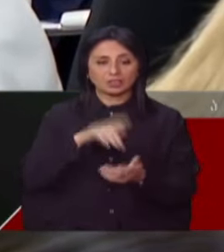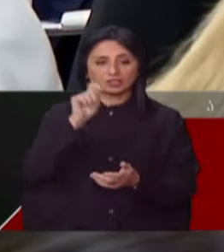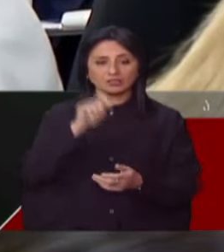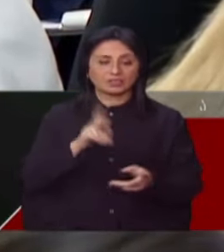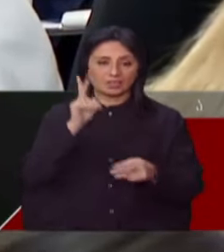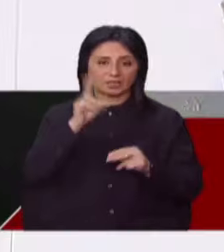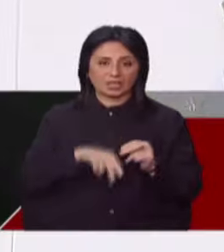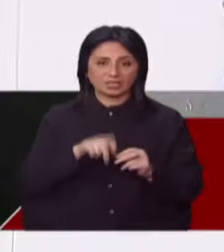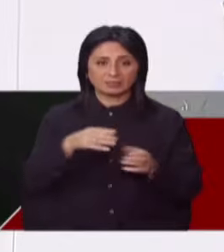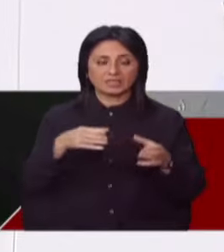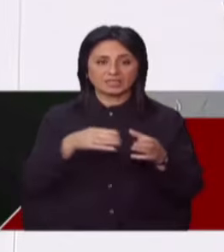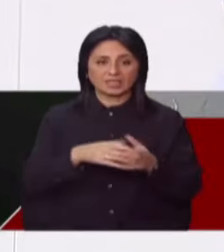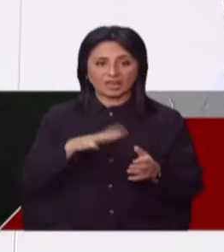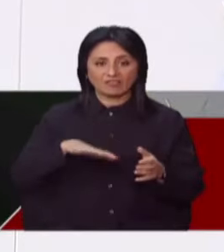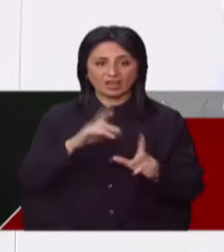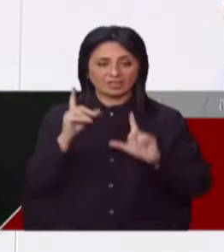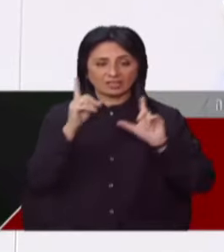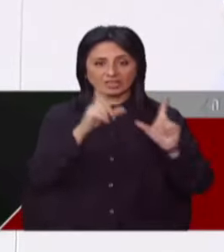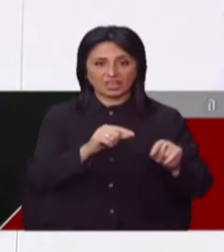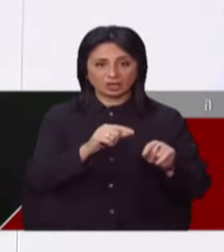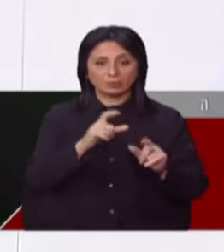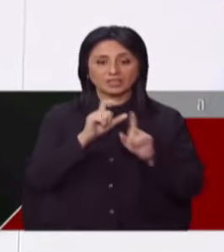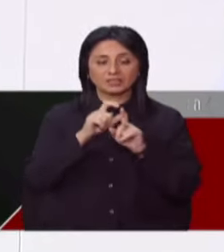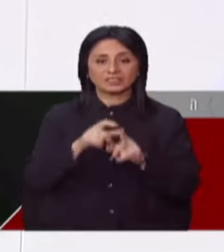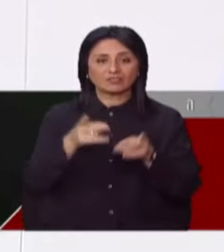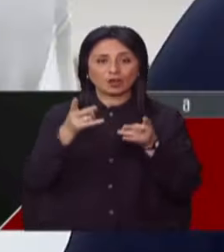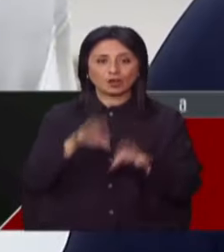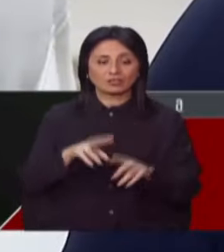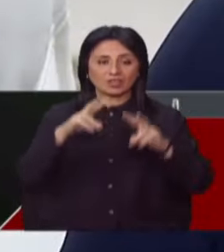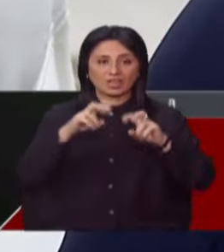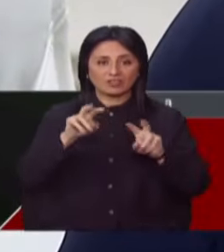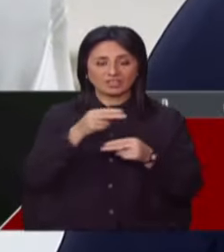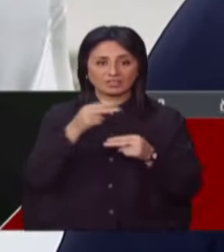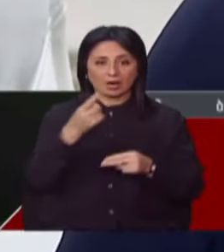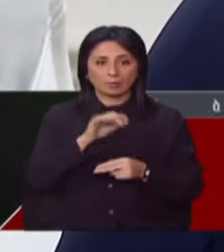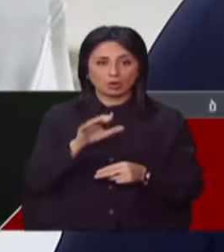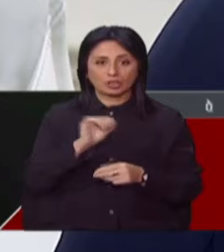ვიზიტი დაასრულა. მისმა დელეგაციამ ქვეყანა დატოვა და დატოვა გზავნილები, რომელიც განხილვის თემა